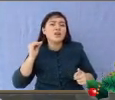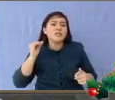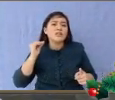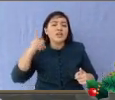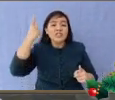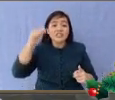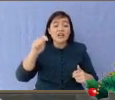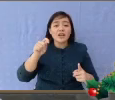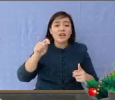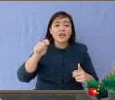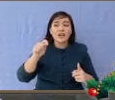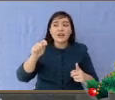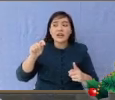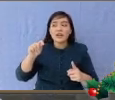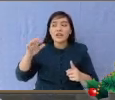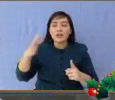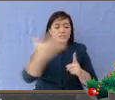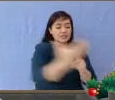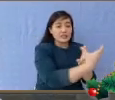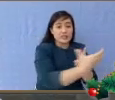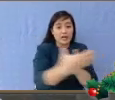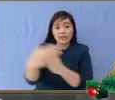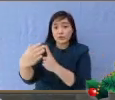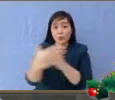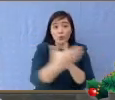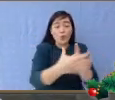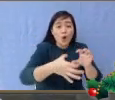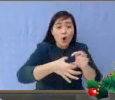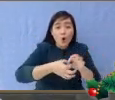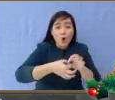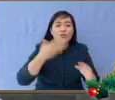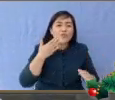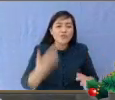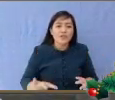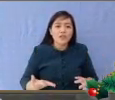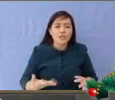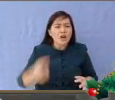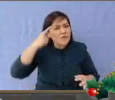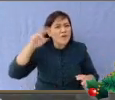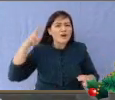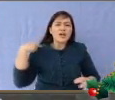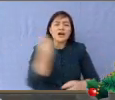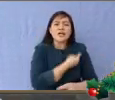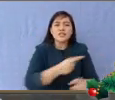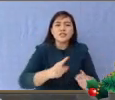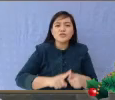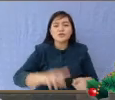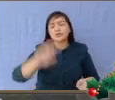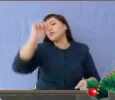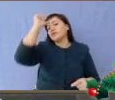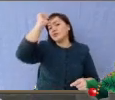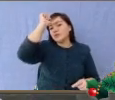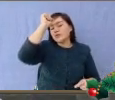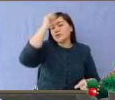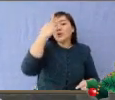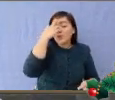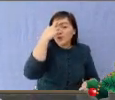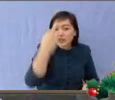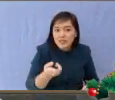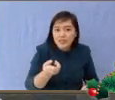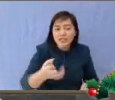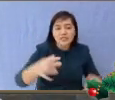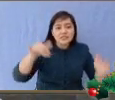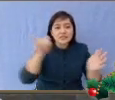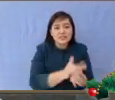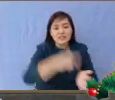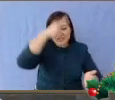sa valley of the shadow of death, para ma-realize natin na ang Diyos ay hindi malayo sa atin. atin, kundi ang Diyos ay napakalapit lamang sa atin.